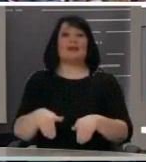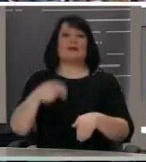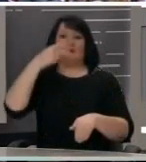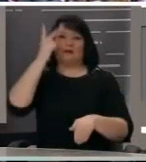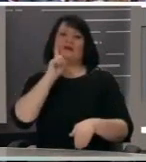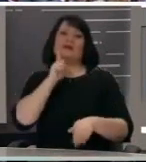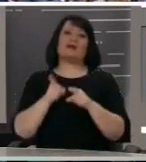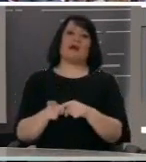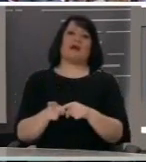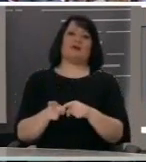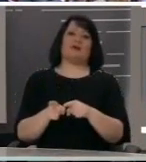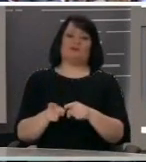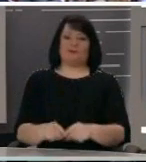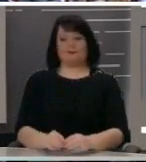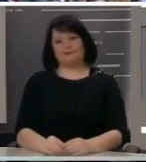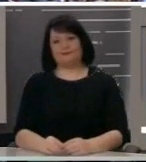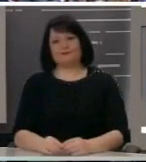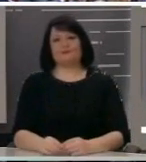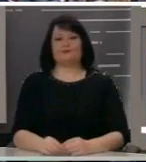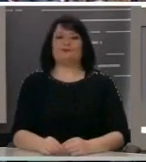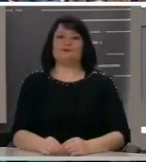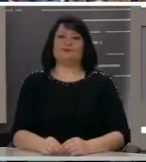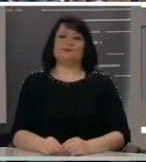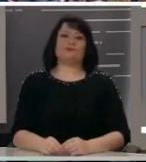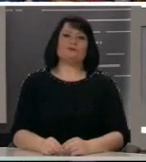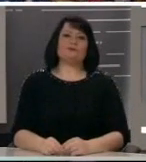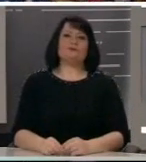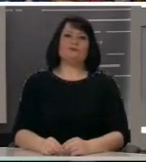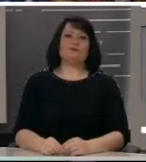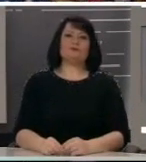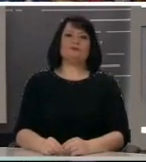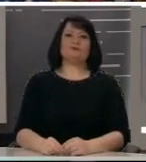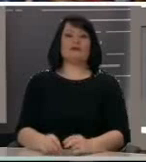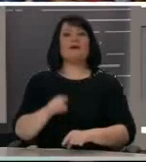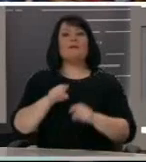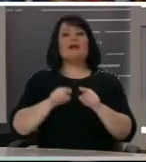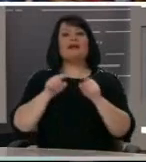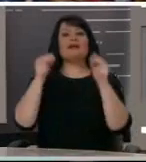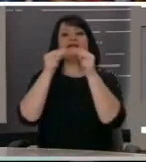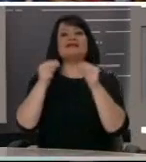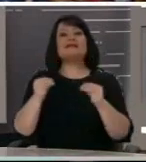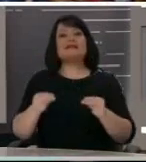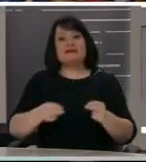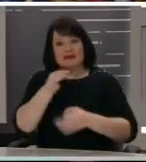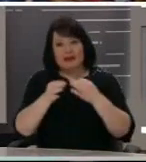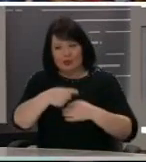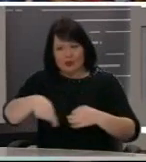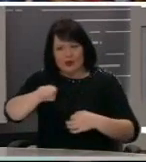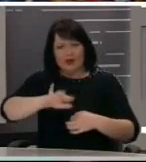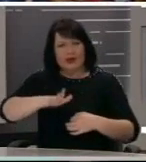γυναικών. Και επιτρέψτε μου να παραθέσω ορισμένα στοιχεία τα οποία θα ξαφνιάσουν